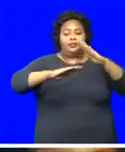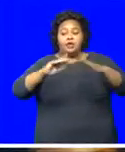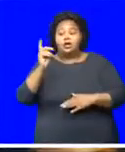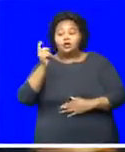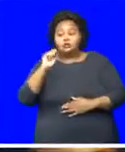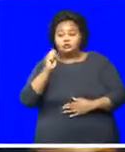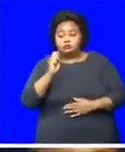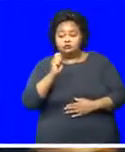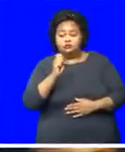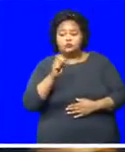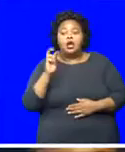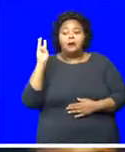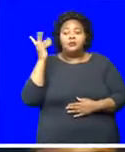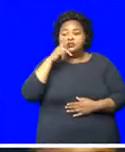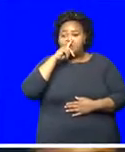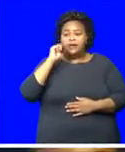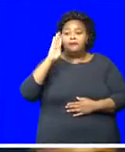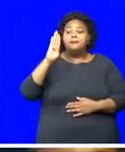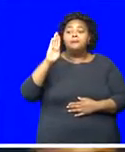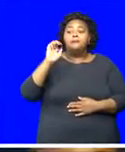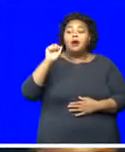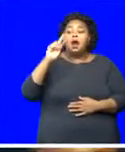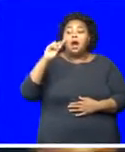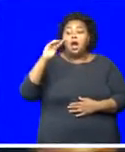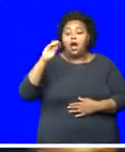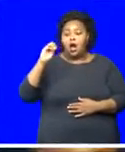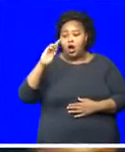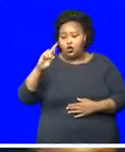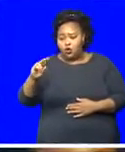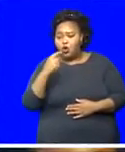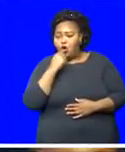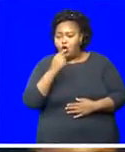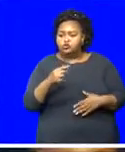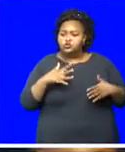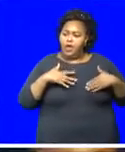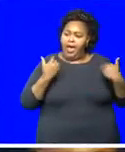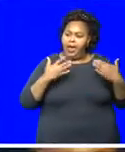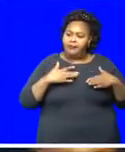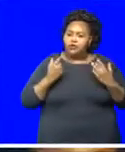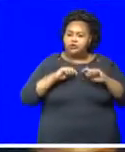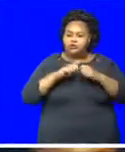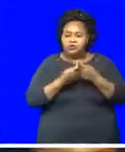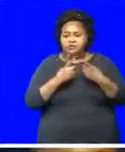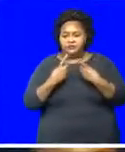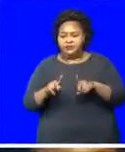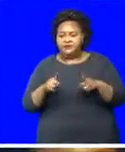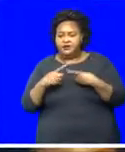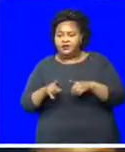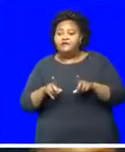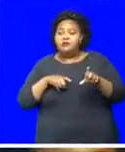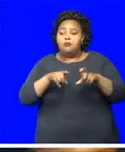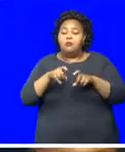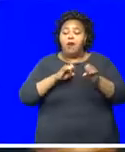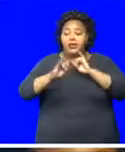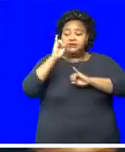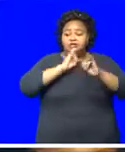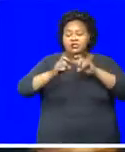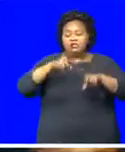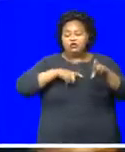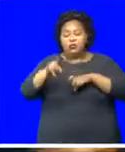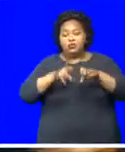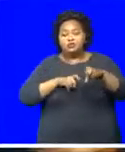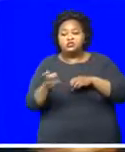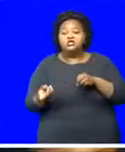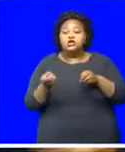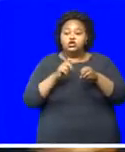ukubona emacembe emidlalo weTaekwondo lafana neNext Generation Academy abambayo imidlalo yemavela ngetulu kwalasihlanu. Dokotela